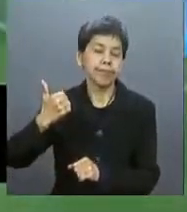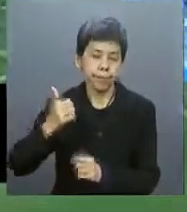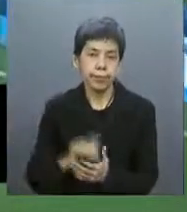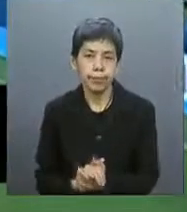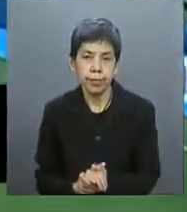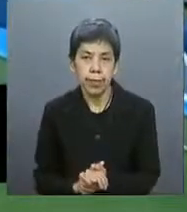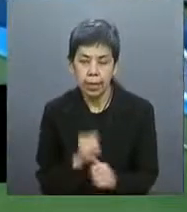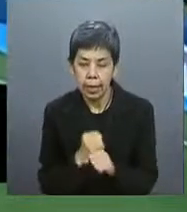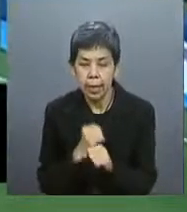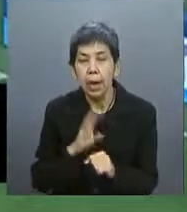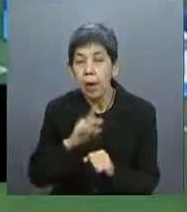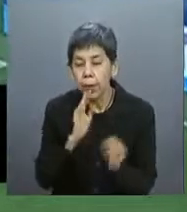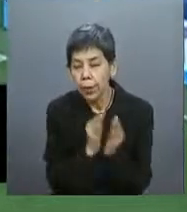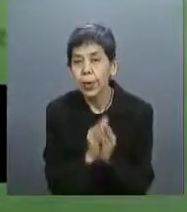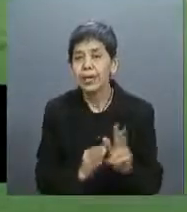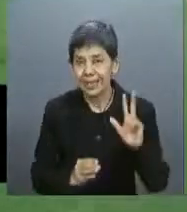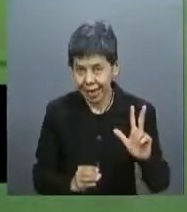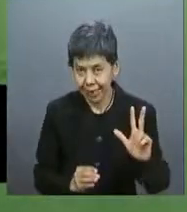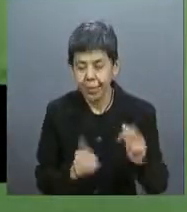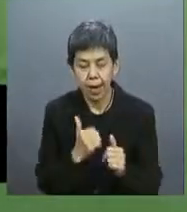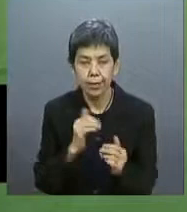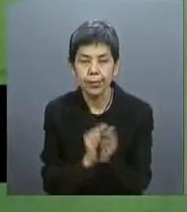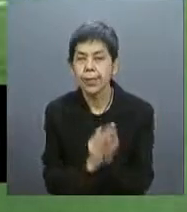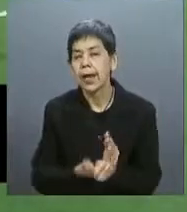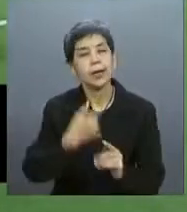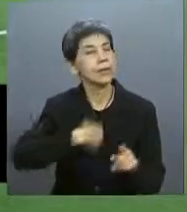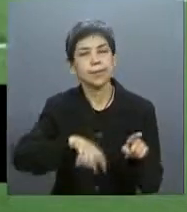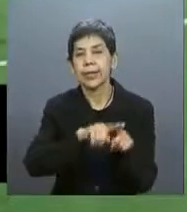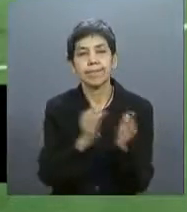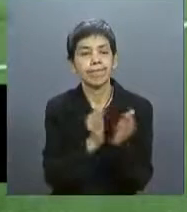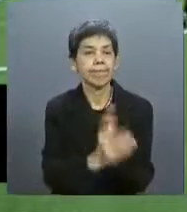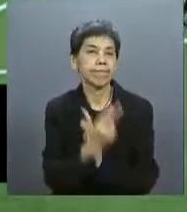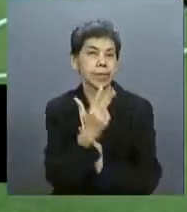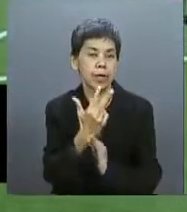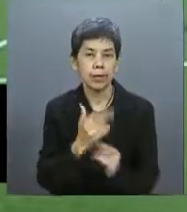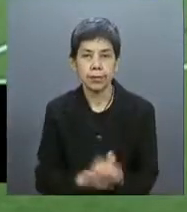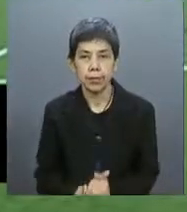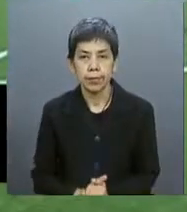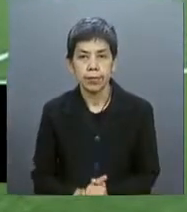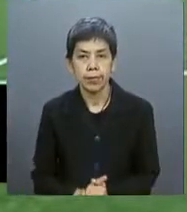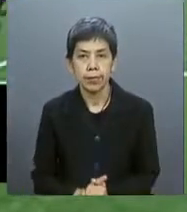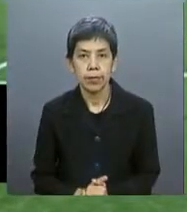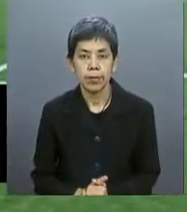พนาเวศบางกอกกลาสเก็บ3แต้มแรกในนัดแรกได้เช่นเดียวกันครับ